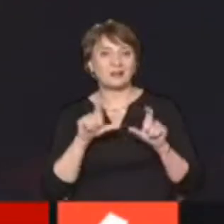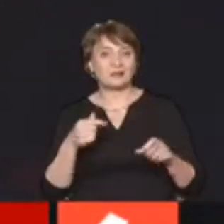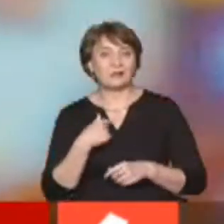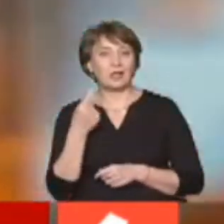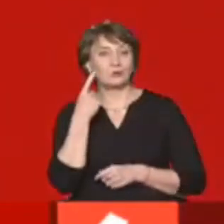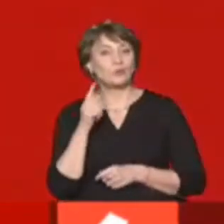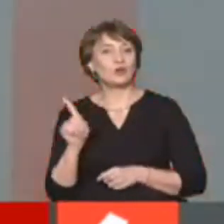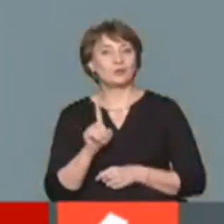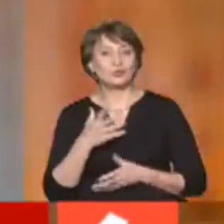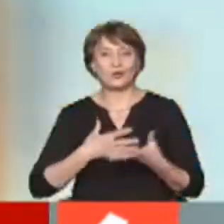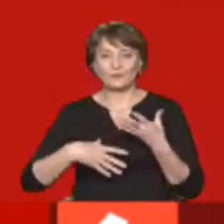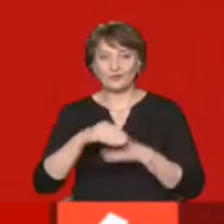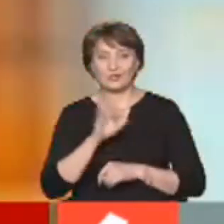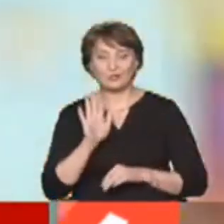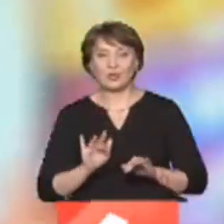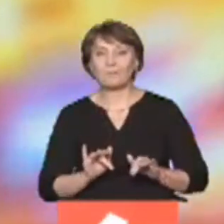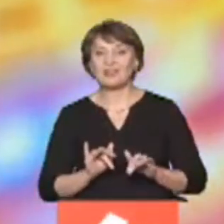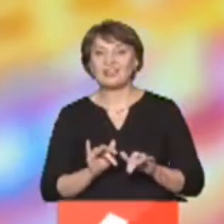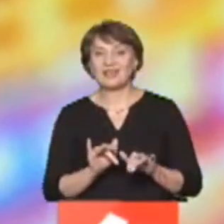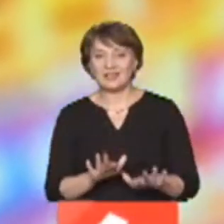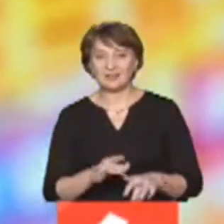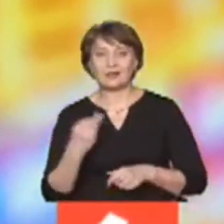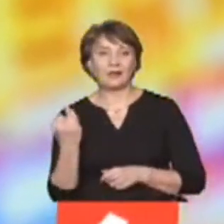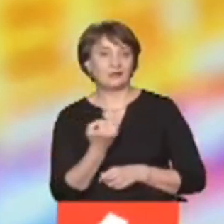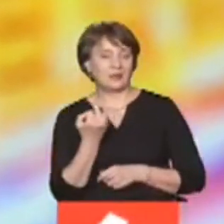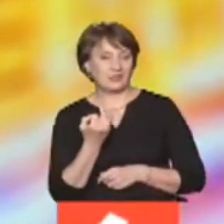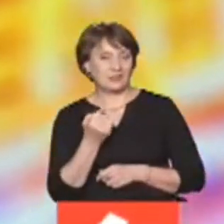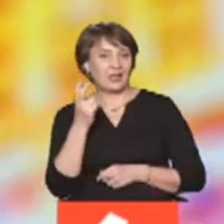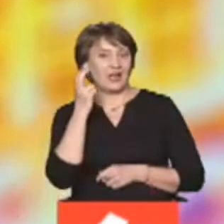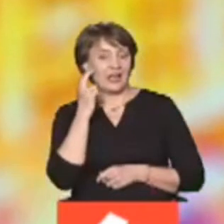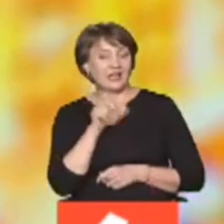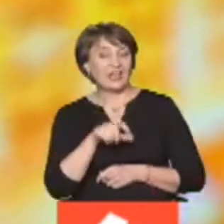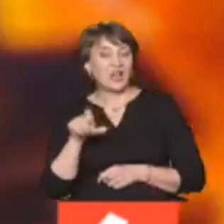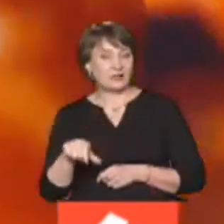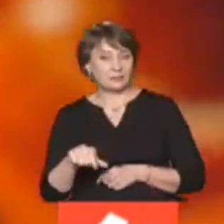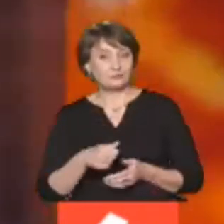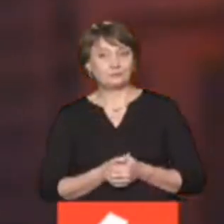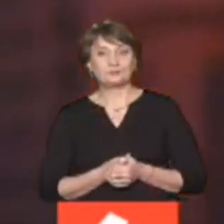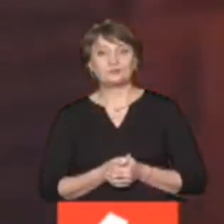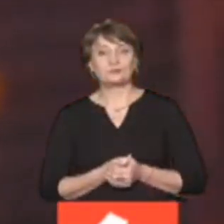Я думаю, що всі ми будемо діяти в інтересах киян і